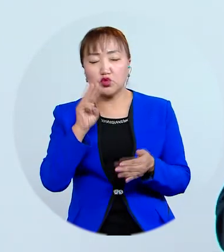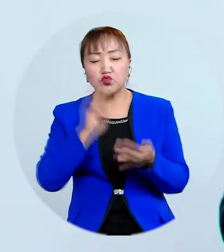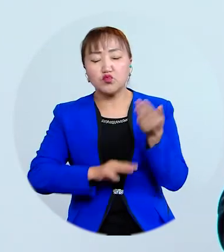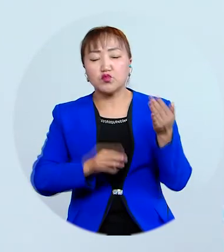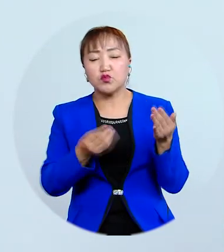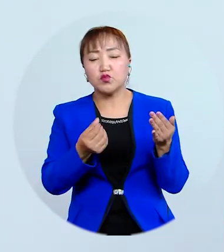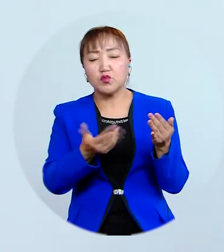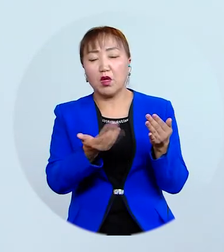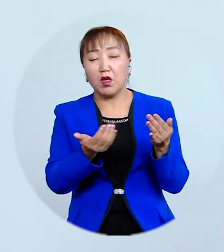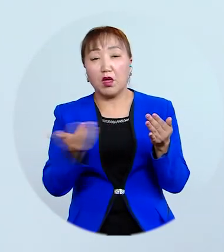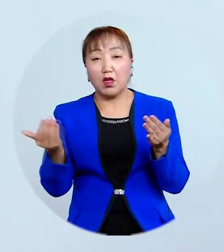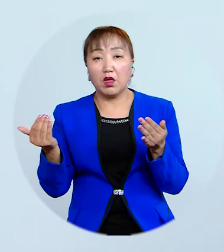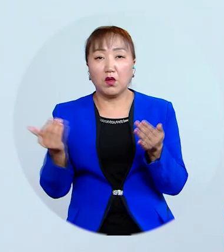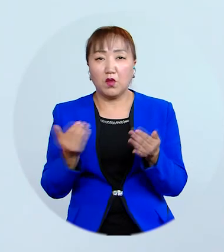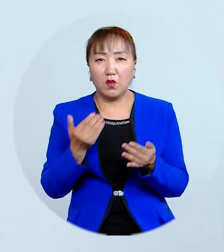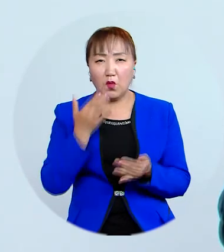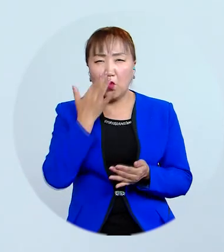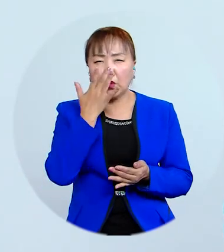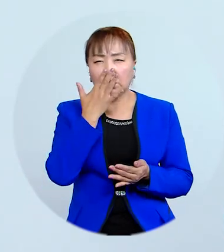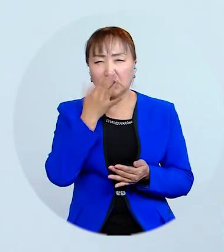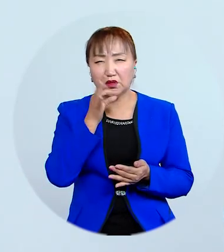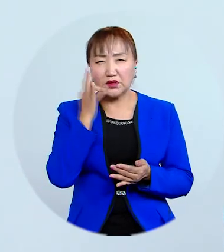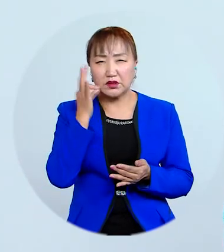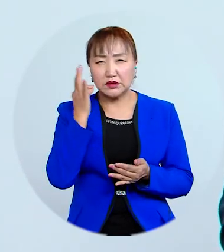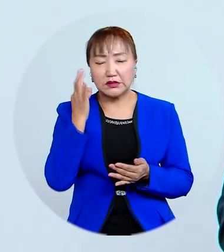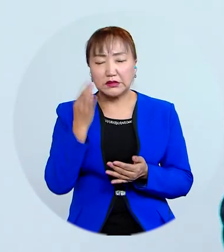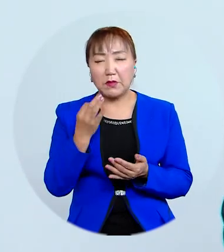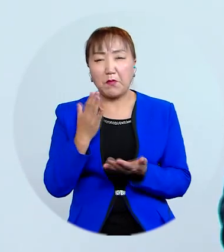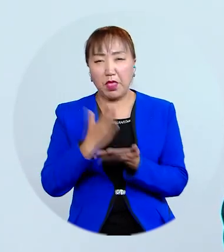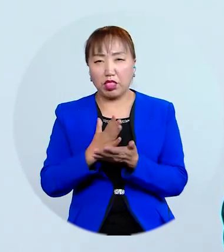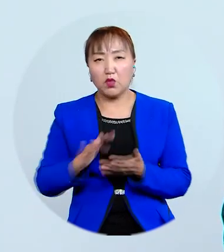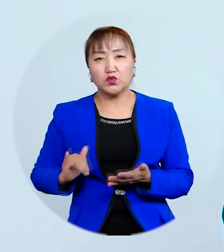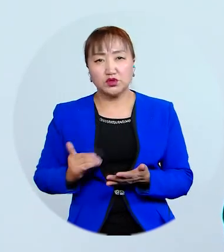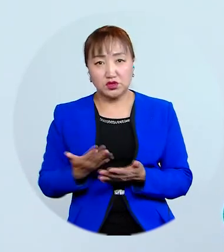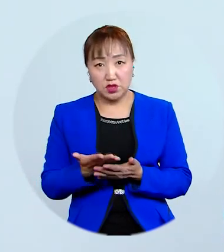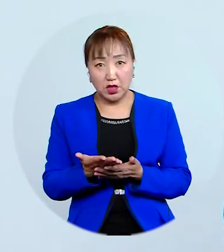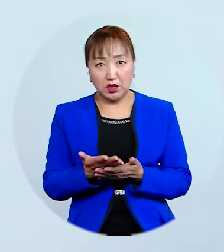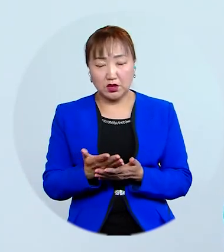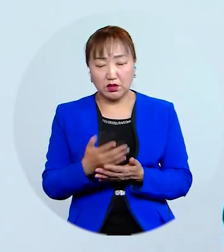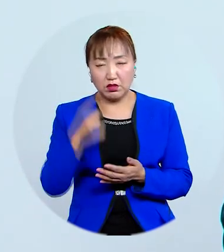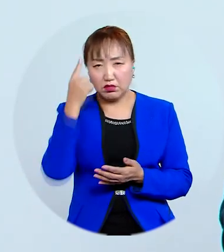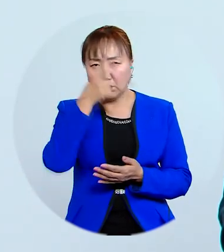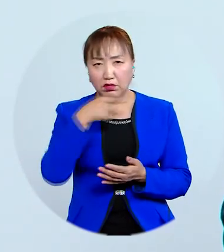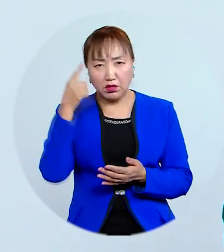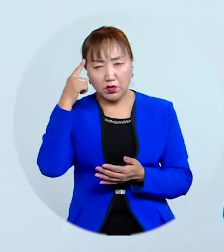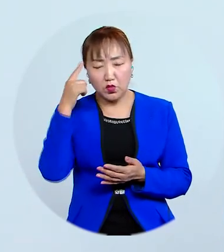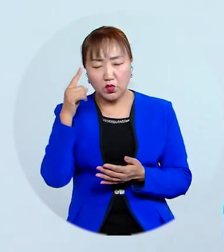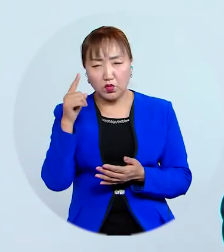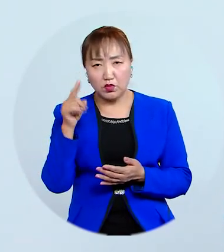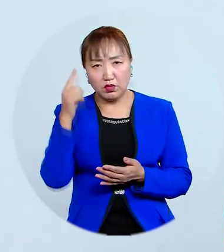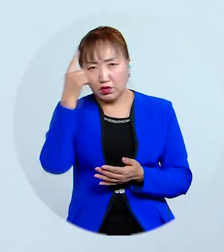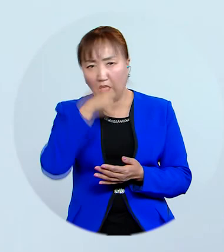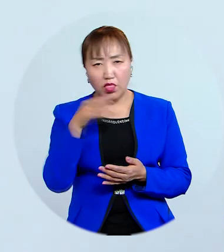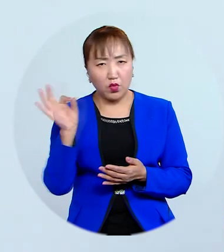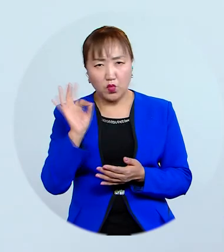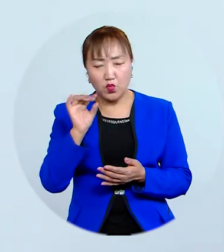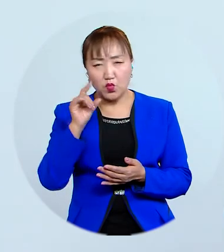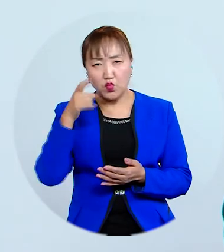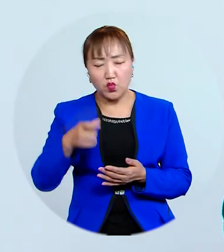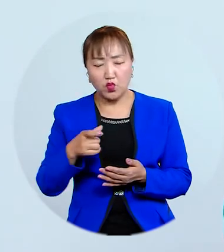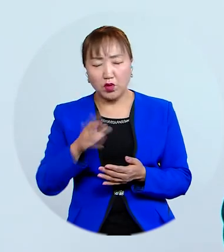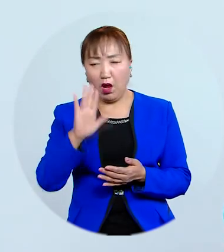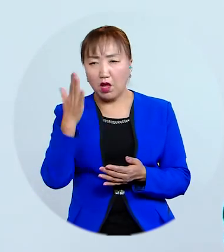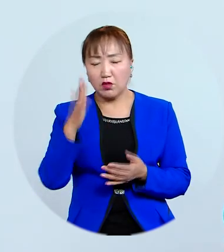аваад ариутгалаа хийхгүй явагддаг ч юм уу тийм иймэрхүү байдлаар залхийдэг тийм учраас танихгүй хүнд одоо хаалга үүдэ тайлж өгч болохгүй